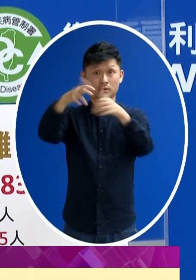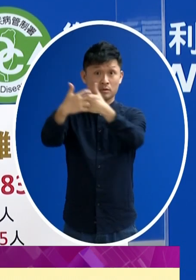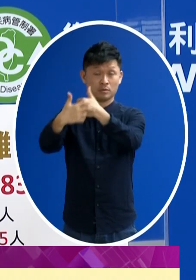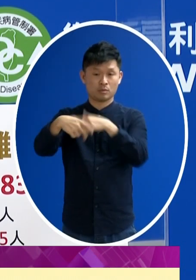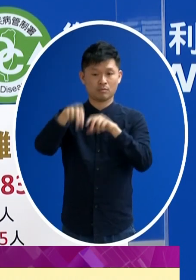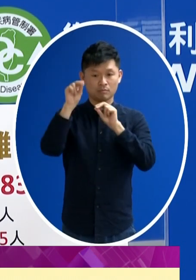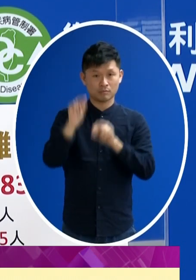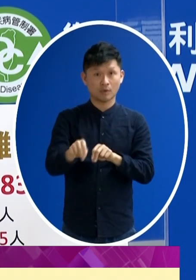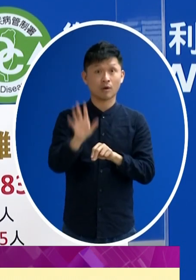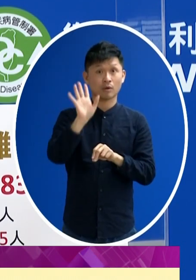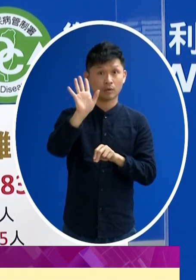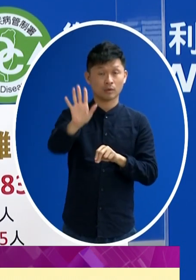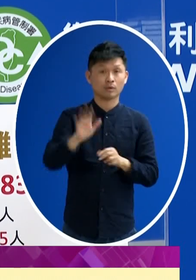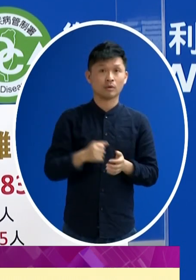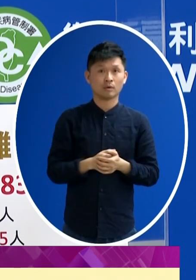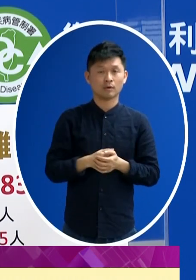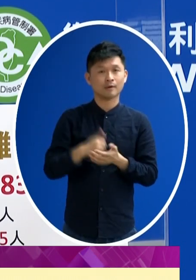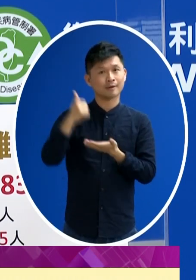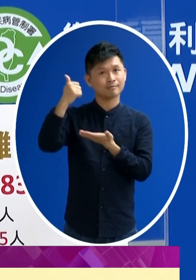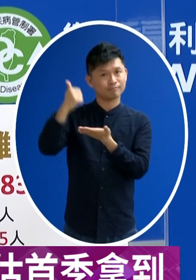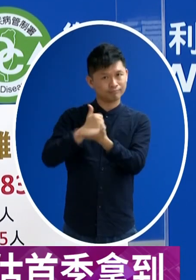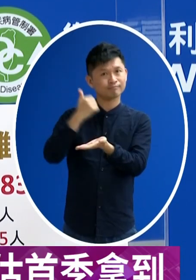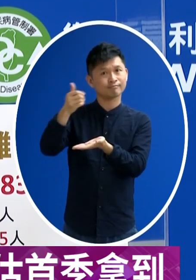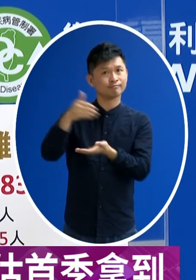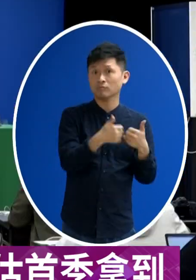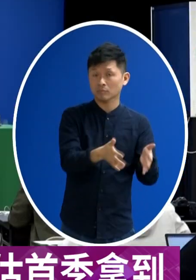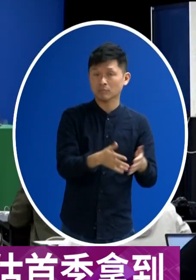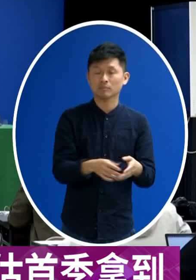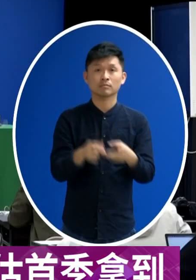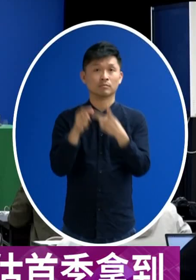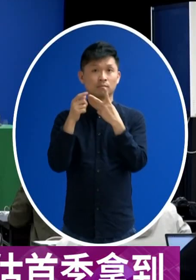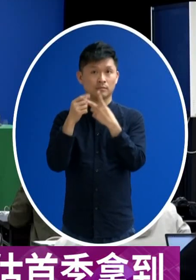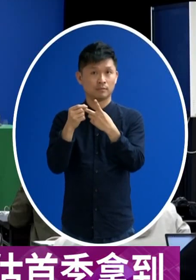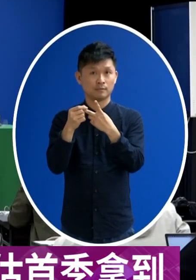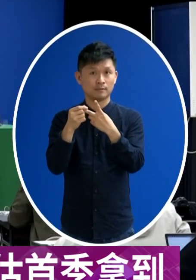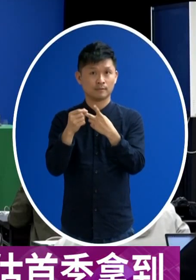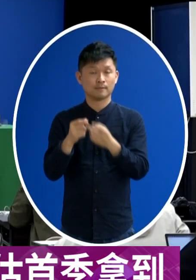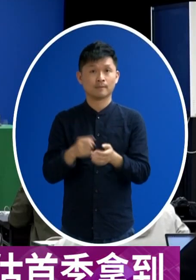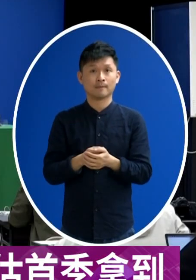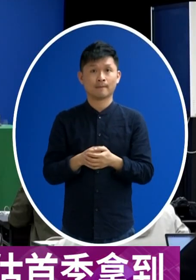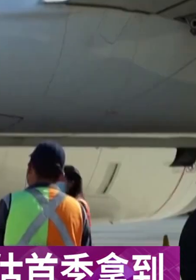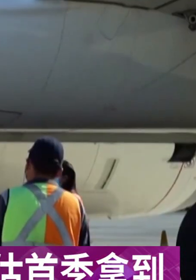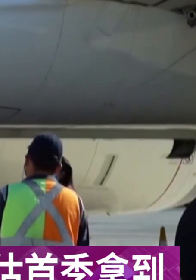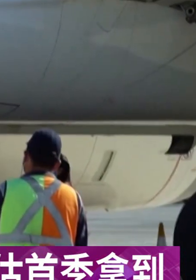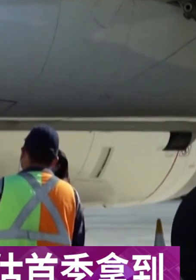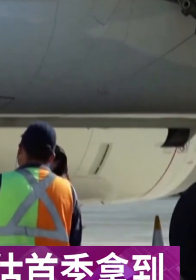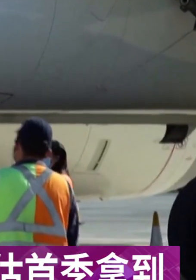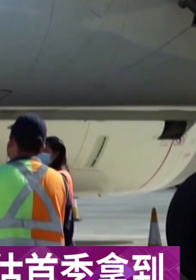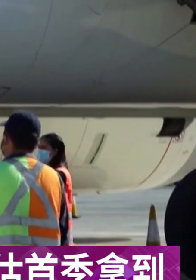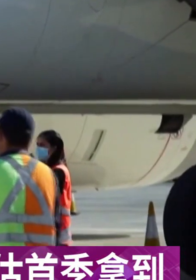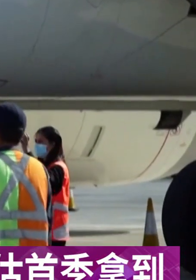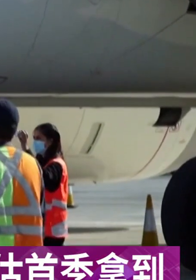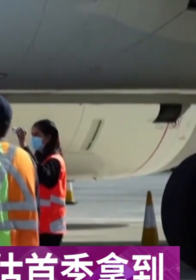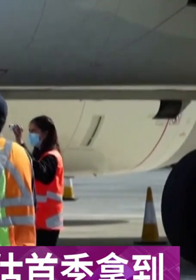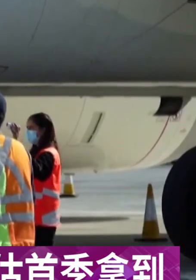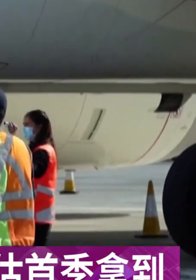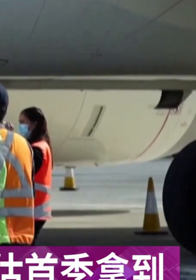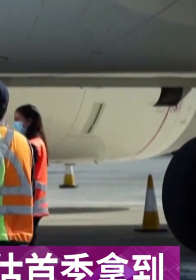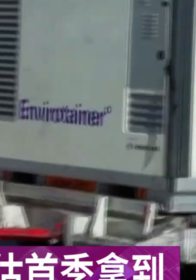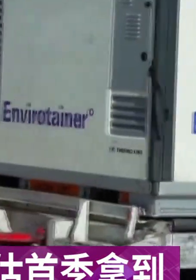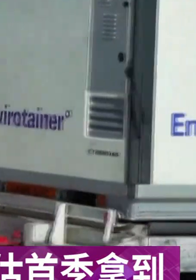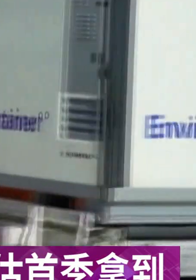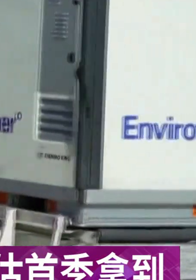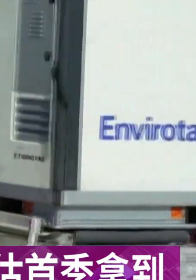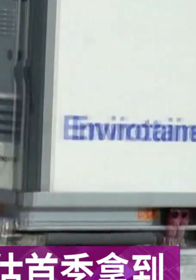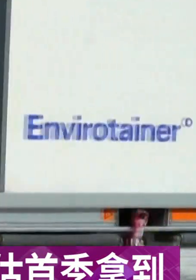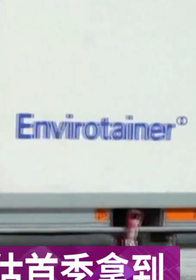好，在上面我们应该也可以分配得到。 松口证实首批 COVAX 疫苗也有台湾的份，不过外传首批名单当中没